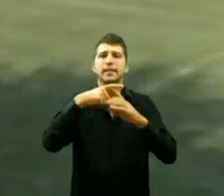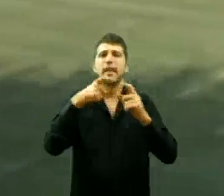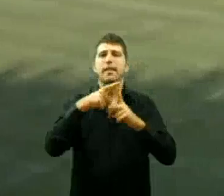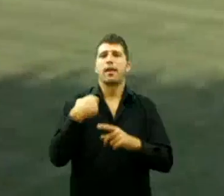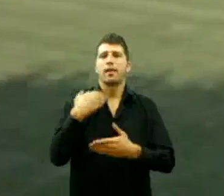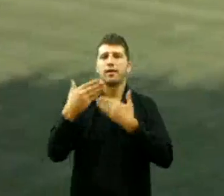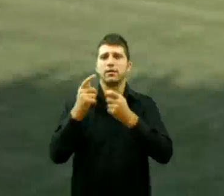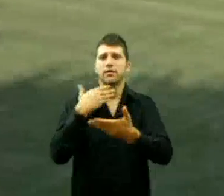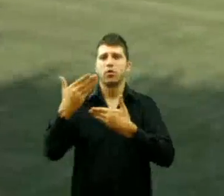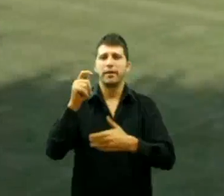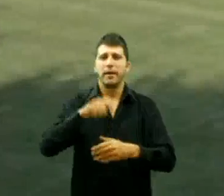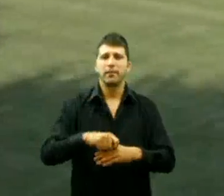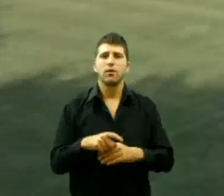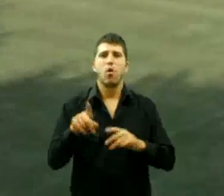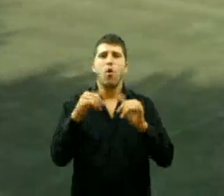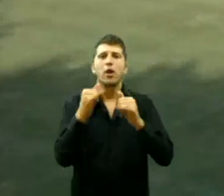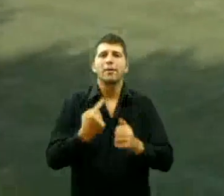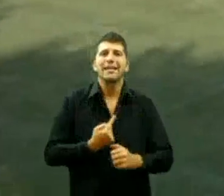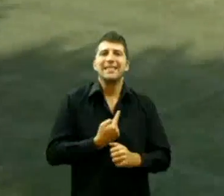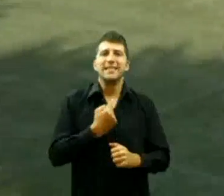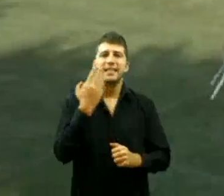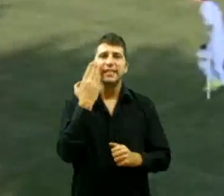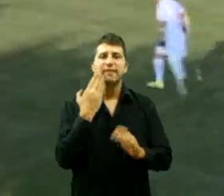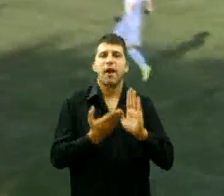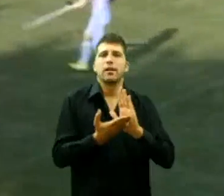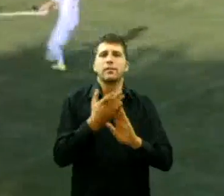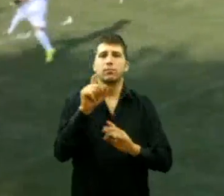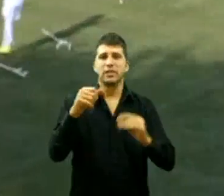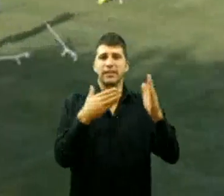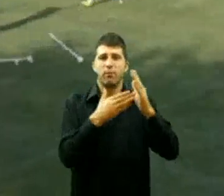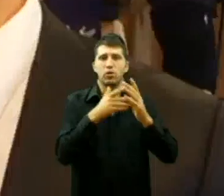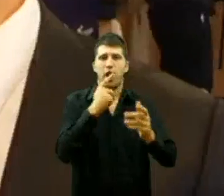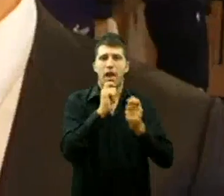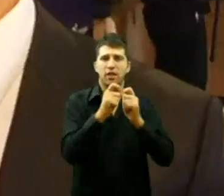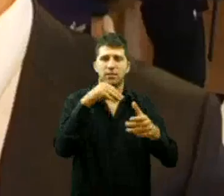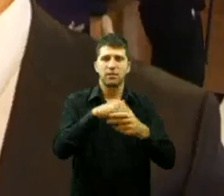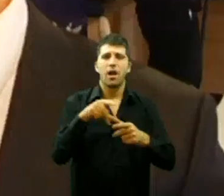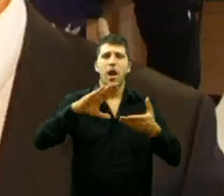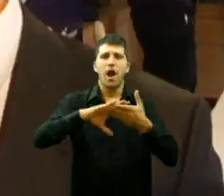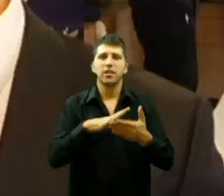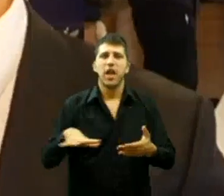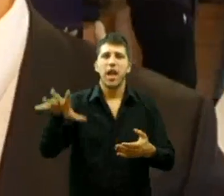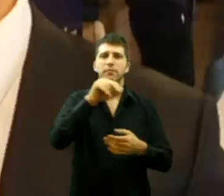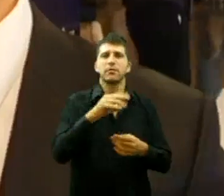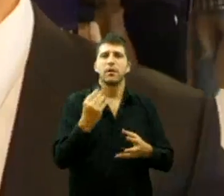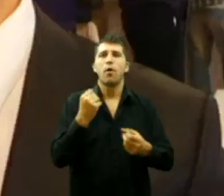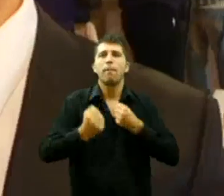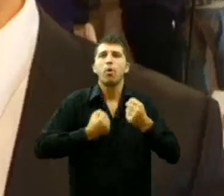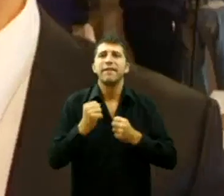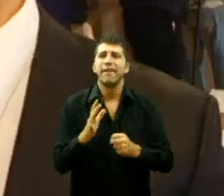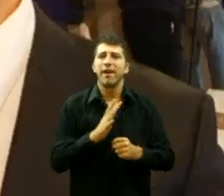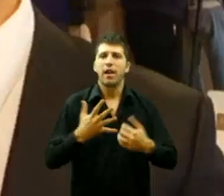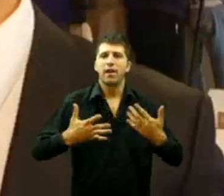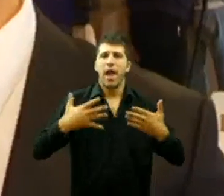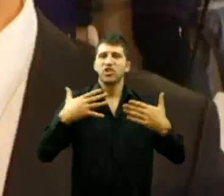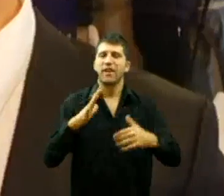konuştu. Oynama hissini, zevkini daha çok artıracağı inancındayım bu sponsorluk anlaşmasının. Arkadaşlarımızı daha çok motive edeceği